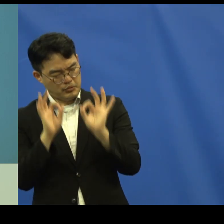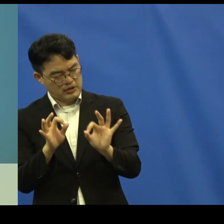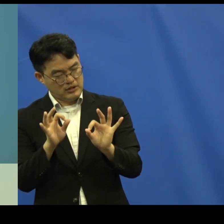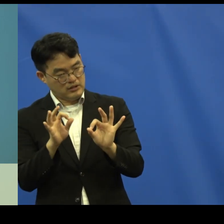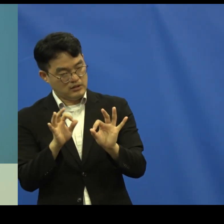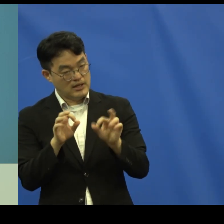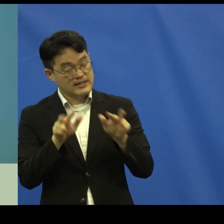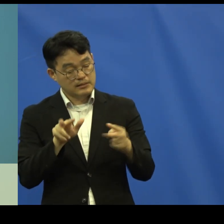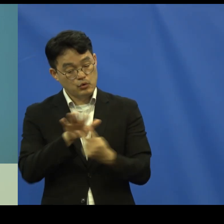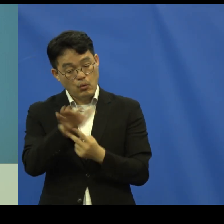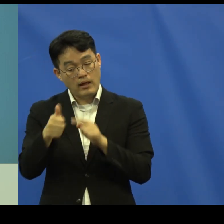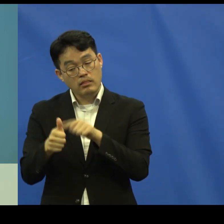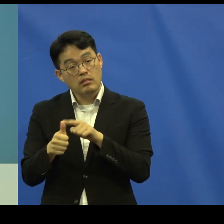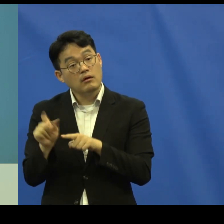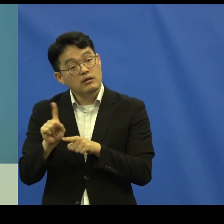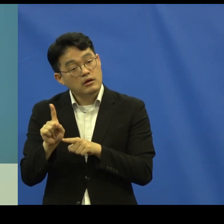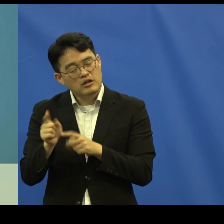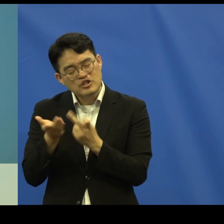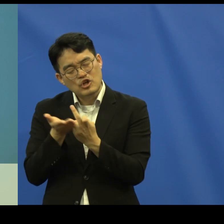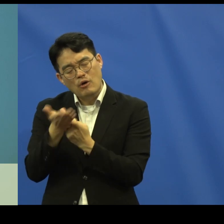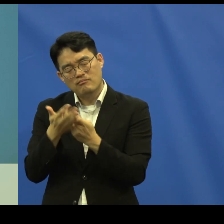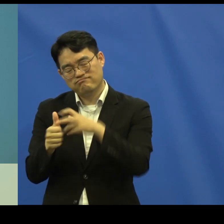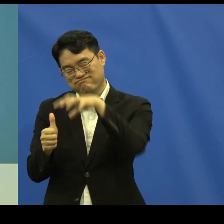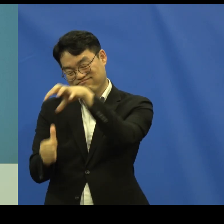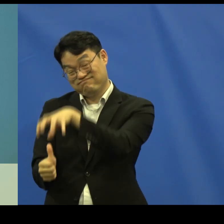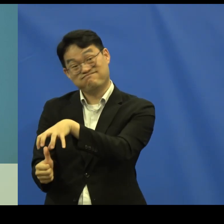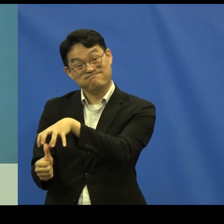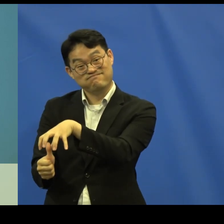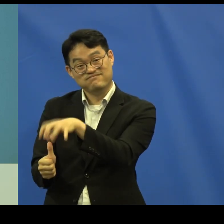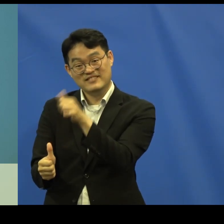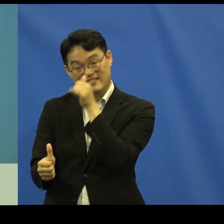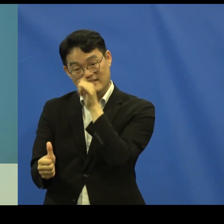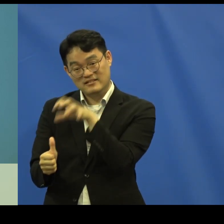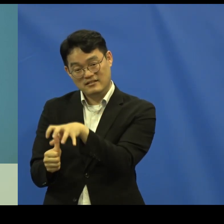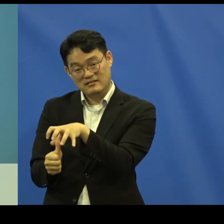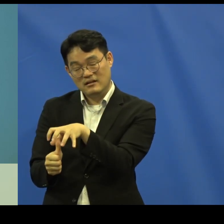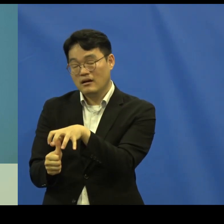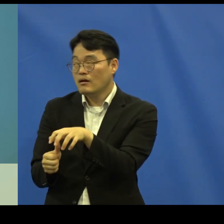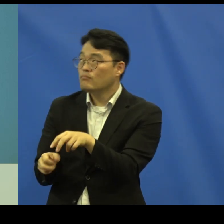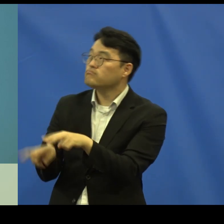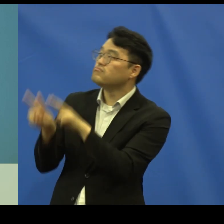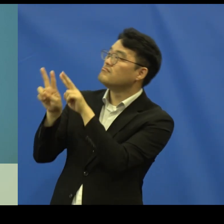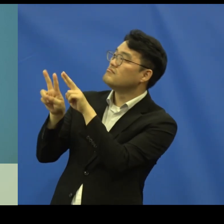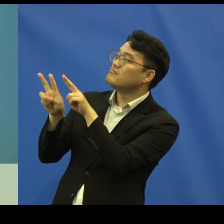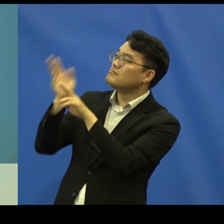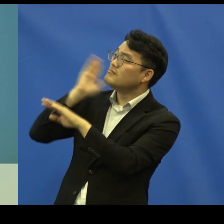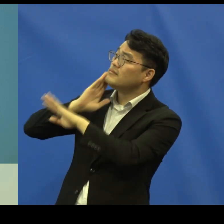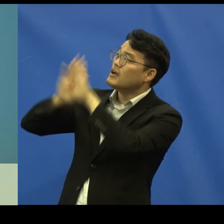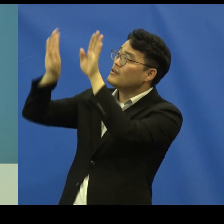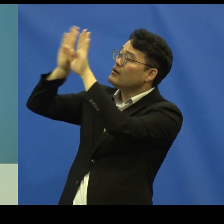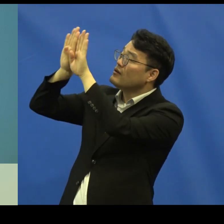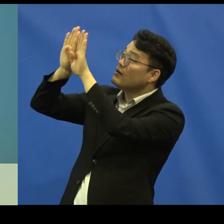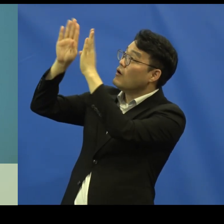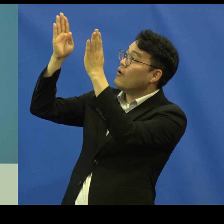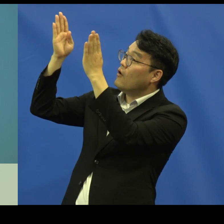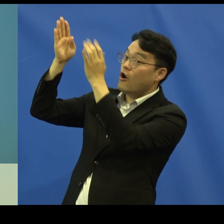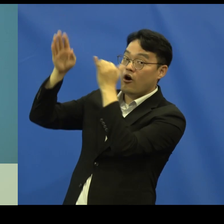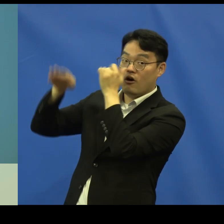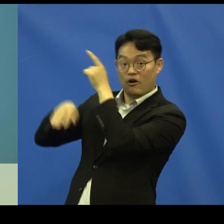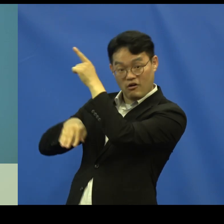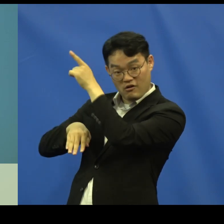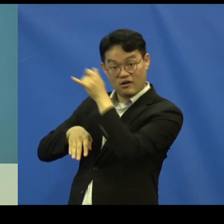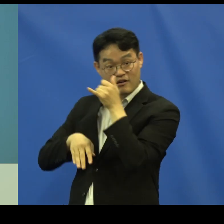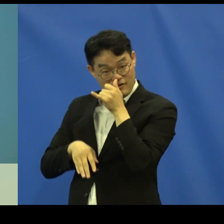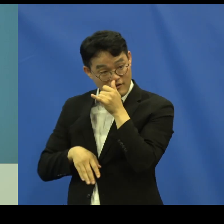유배되어 있는 사도 요한이, 내가 보니 하늘에 열린 문이 있는데,